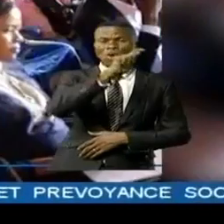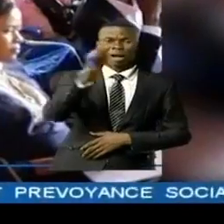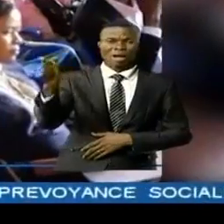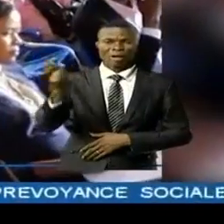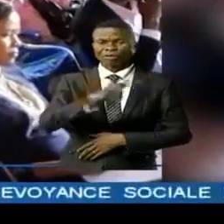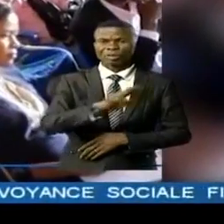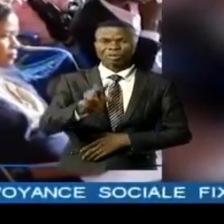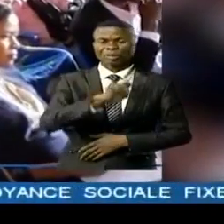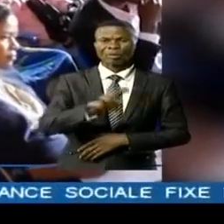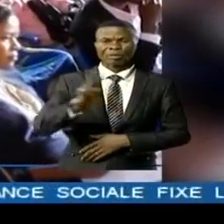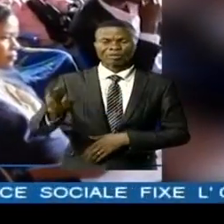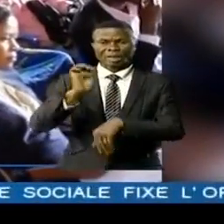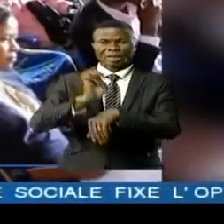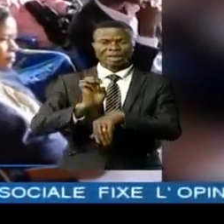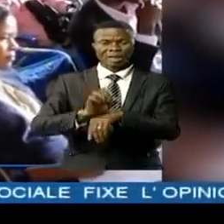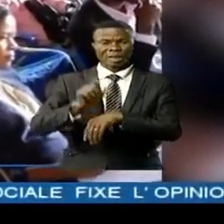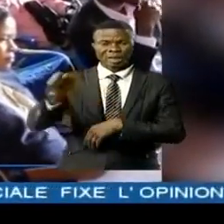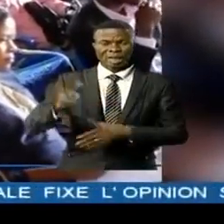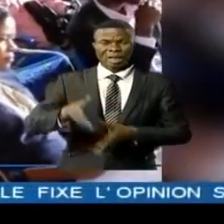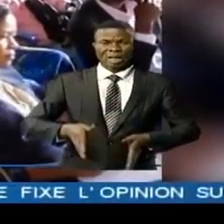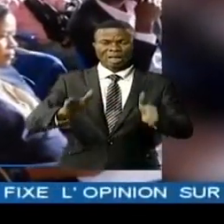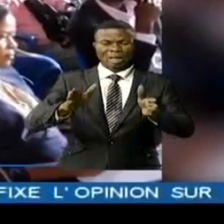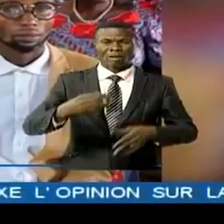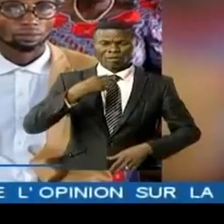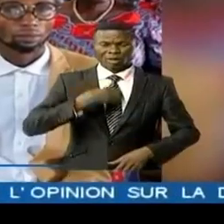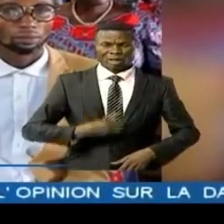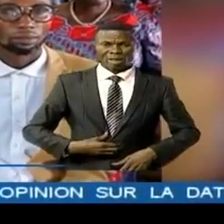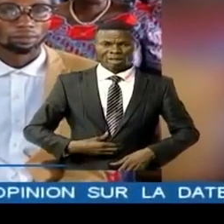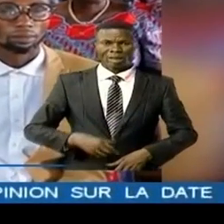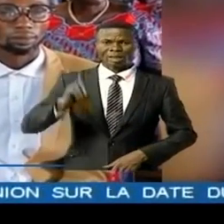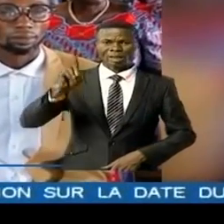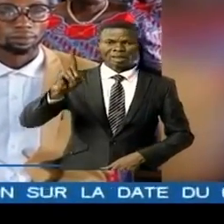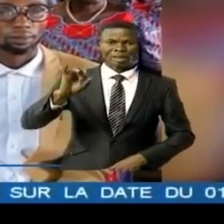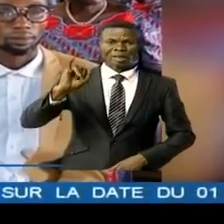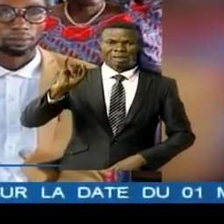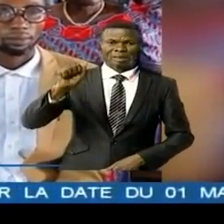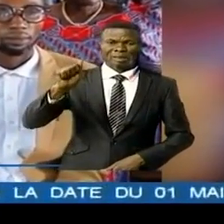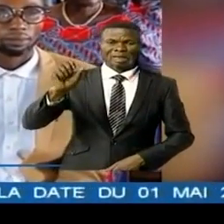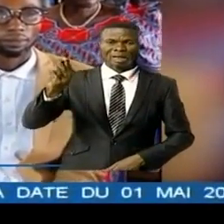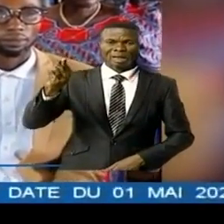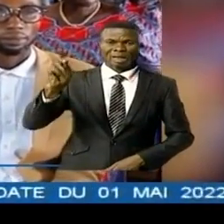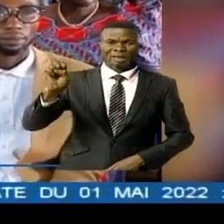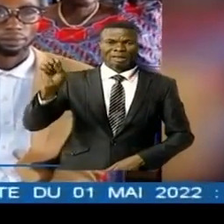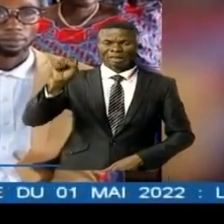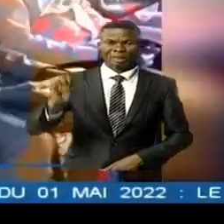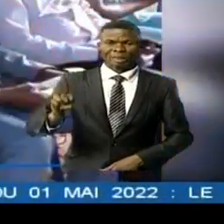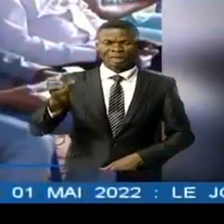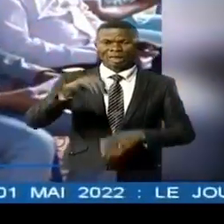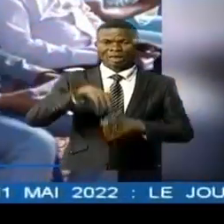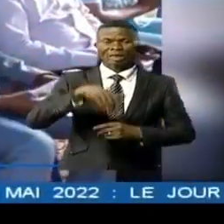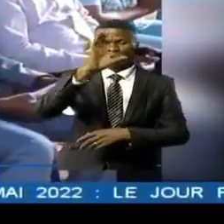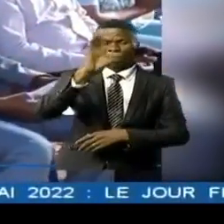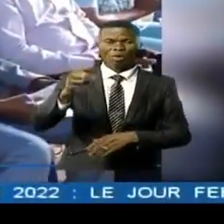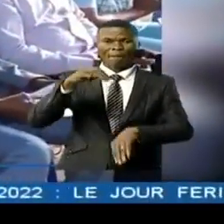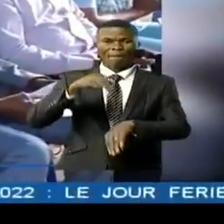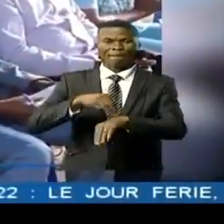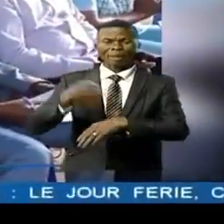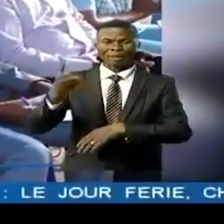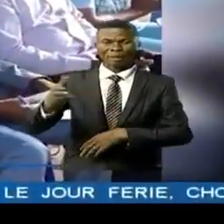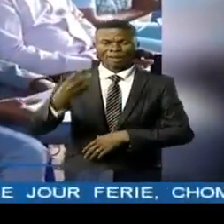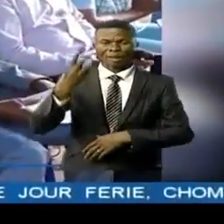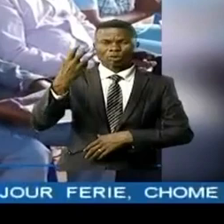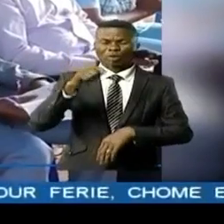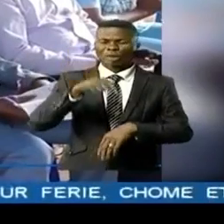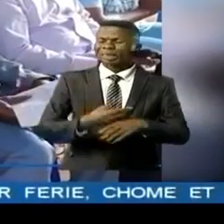l'église you is about sera venu maître hervé diack et ses numéros 10 wima soyo dans la commune de matadi trois temps forts